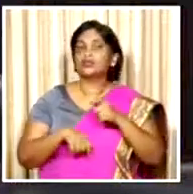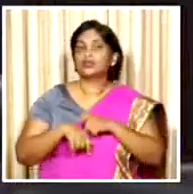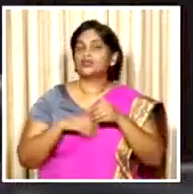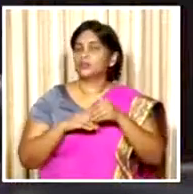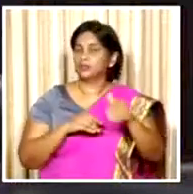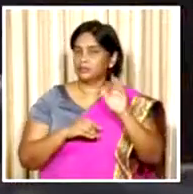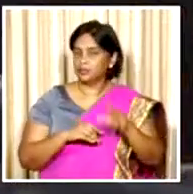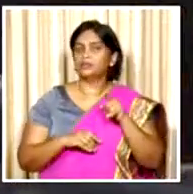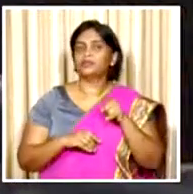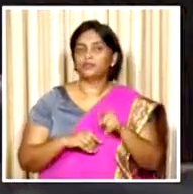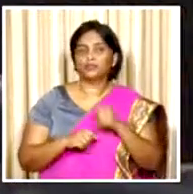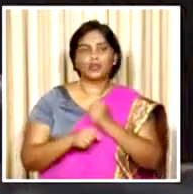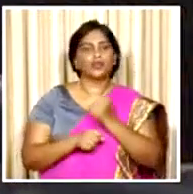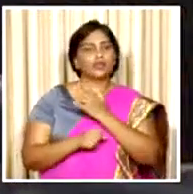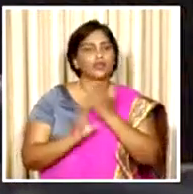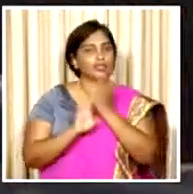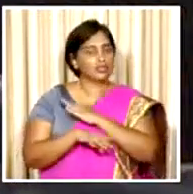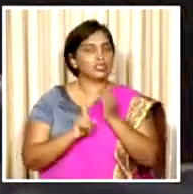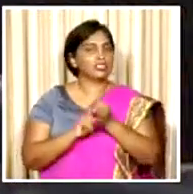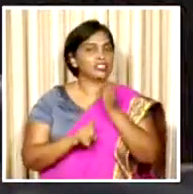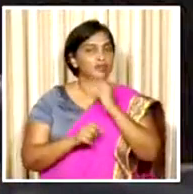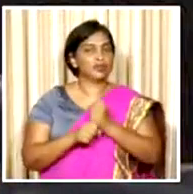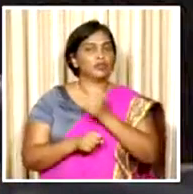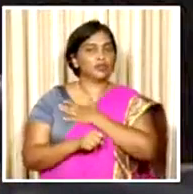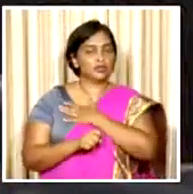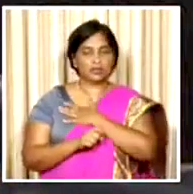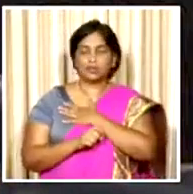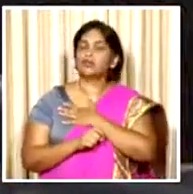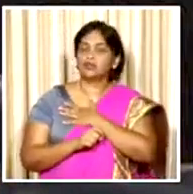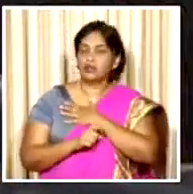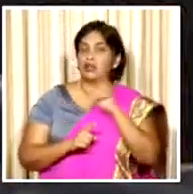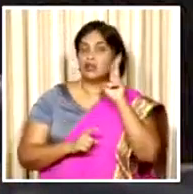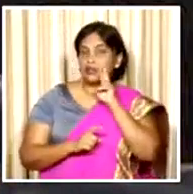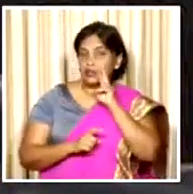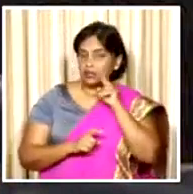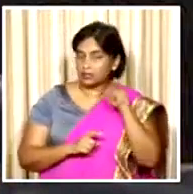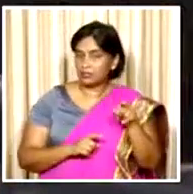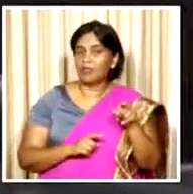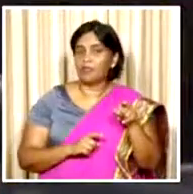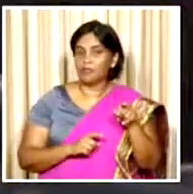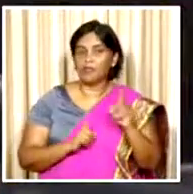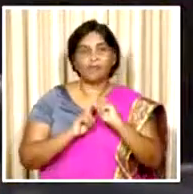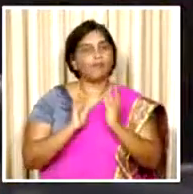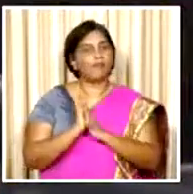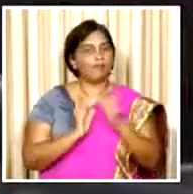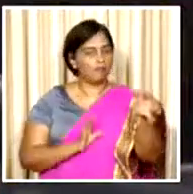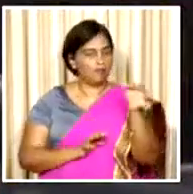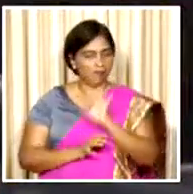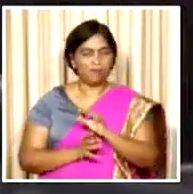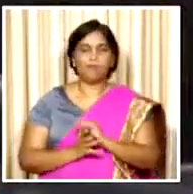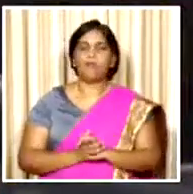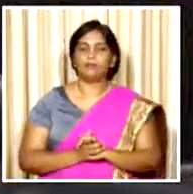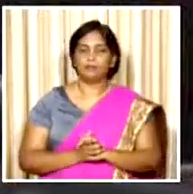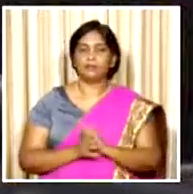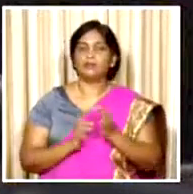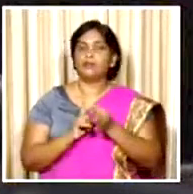වෙලාවක තමයි ගෝඨාභය හිටපු ජනාධිපති ගෝඨාභය රාජපක්ෂ රනිල් වික්‍රමසිංහ අගමැති බවට පත් කරේ.